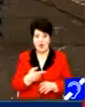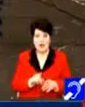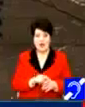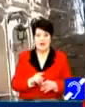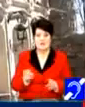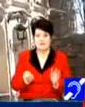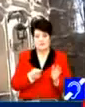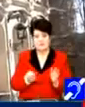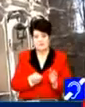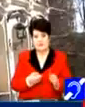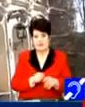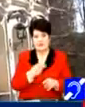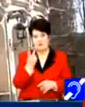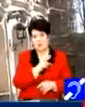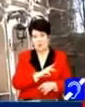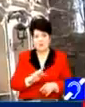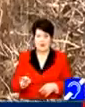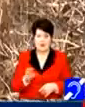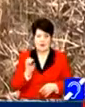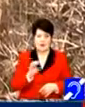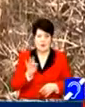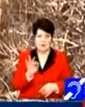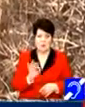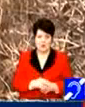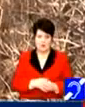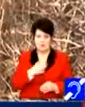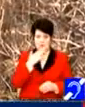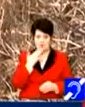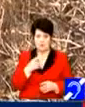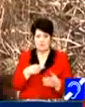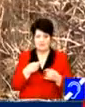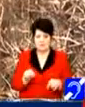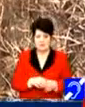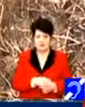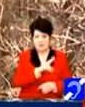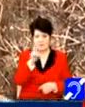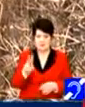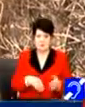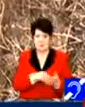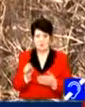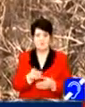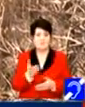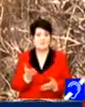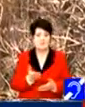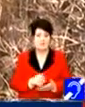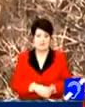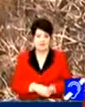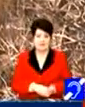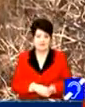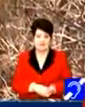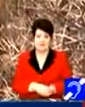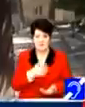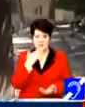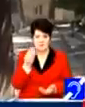unde este estimată la 2 milioane de euro. De mulți ani pus în vânzare. Și nu l-a cumpărat nimeni. De ce credeți?